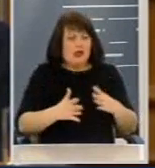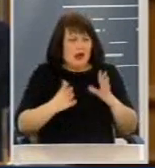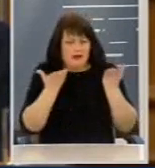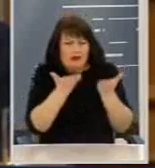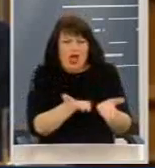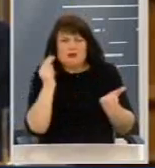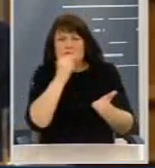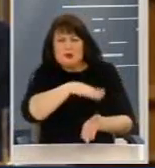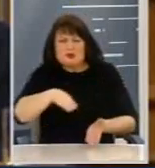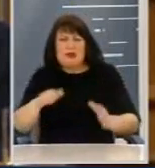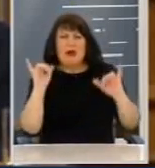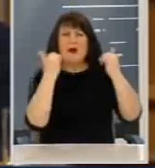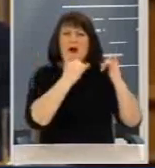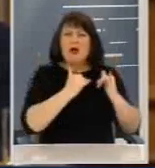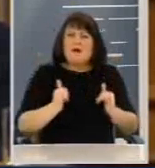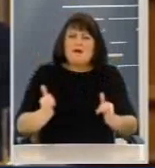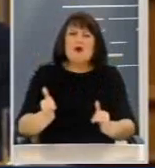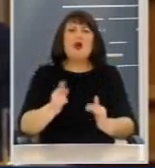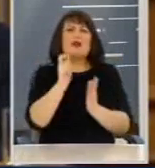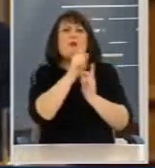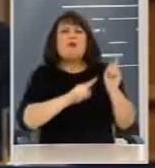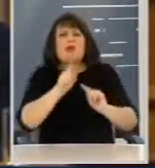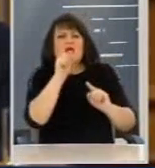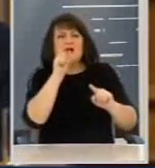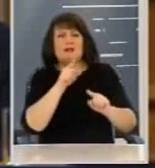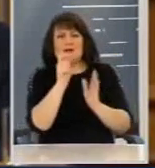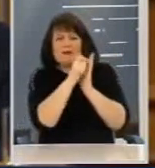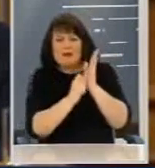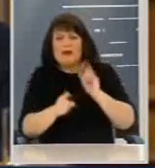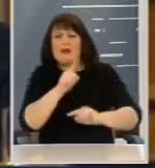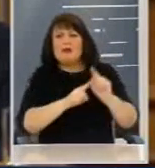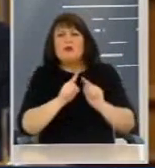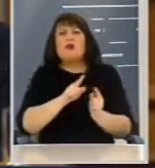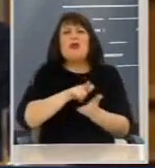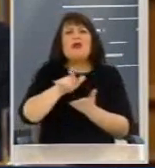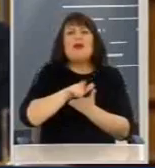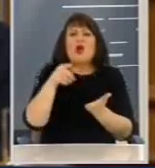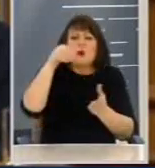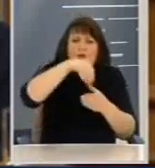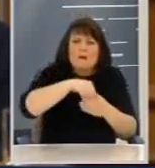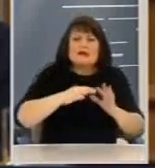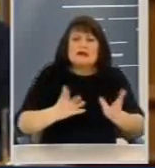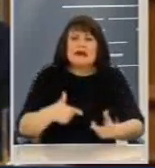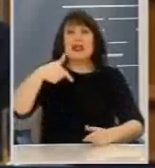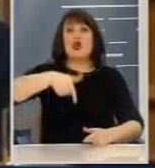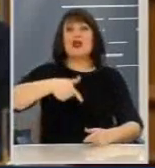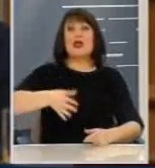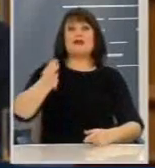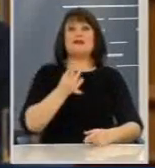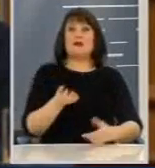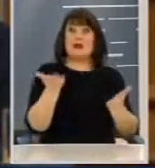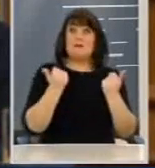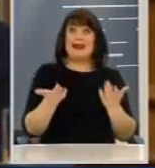αλλά και με τις δηλώσεις σας και ζητάγατε και λίστες επιβατών και βγαίνει και λέει ο λαλίστατος αντιπρόεδρός σας ότι δεν υπήρχε πουθενά,